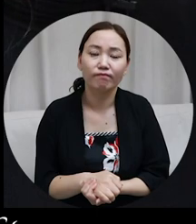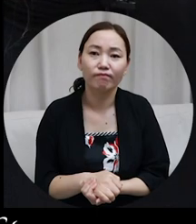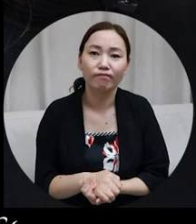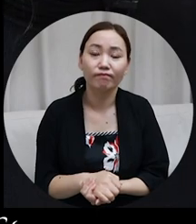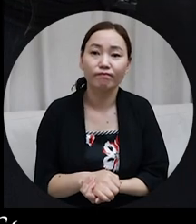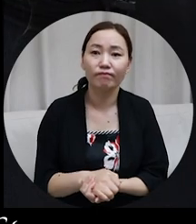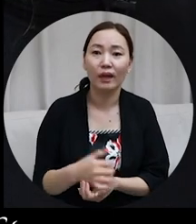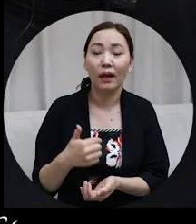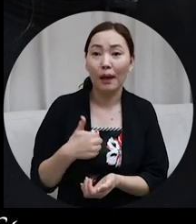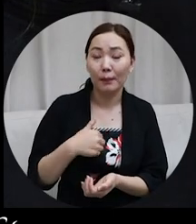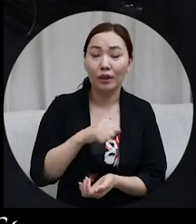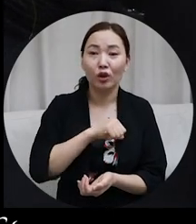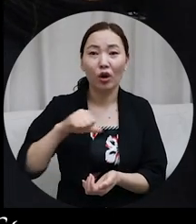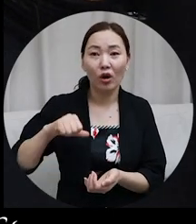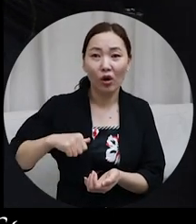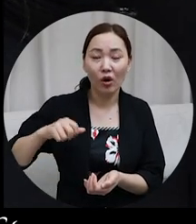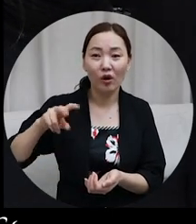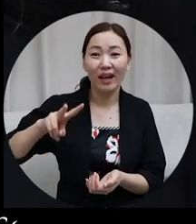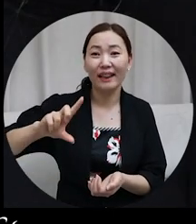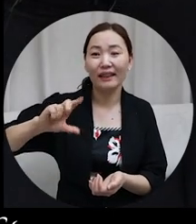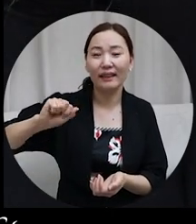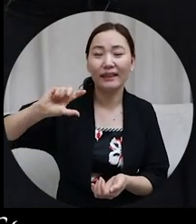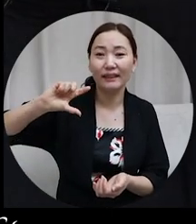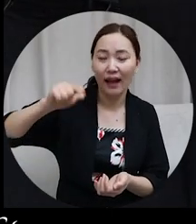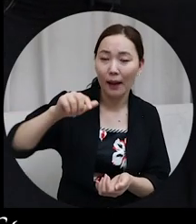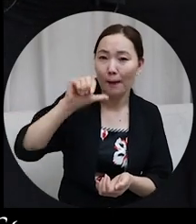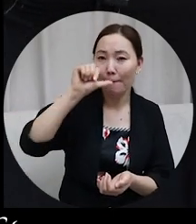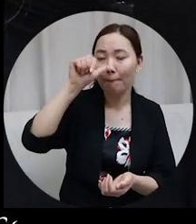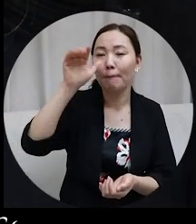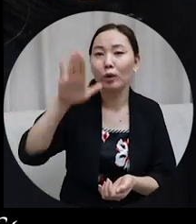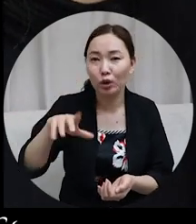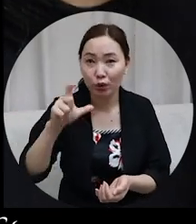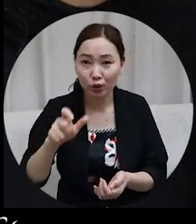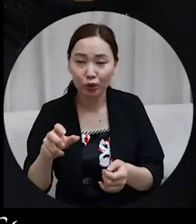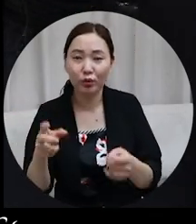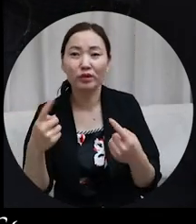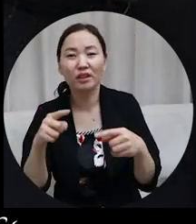гэж бодсон юм би л өөр нэг л агч юм шиг тийм хамгийн маа авч яваад байгаа юм ааши